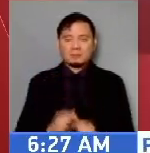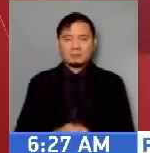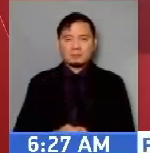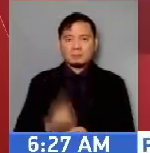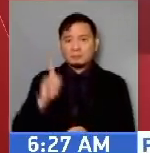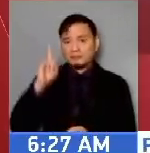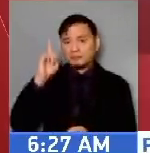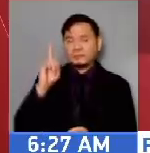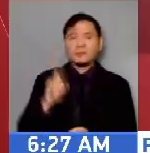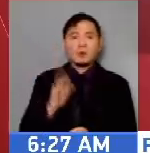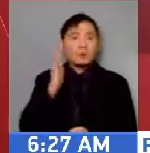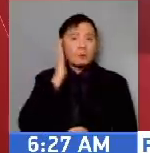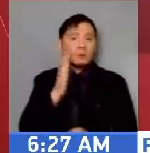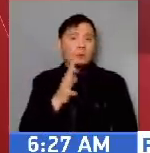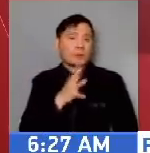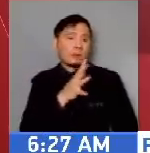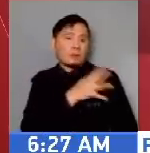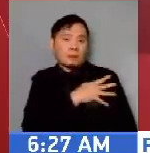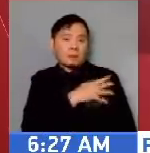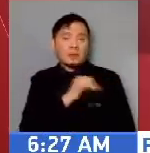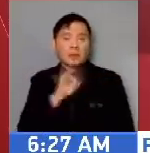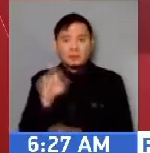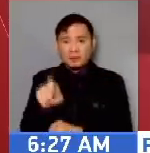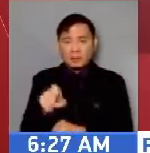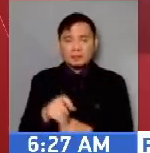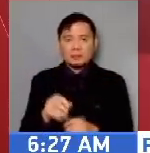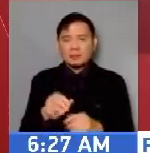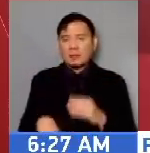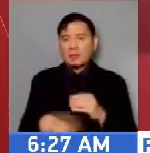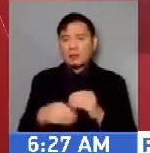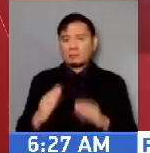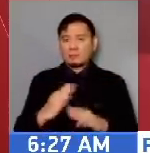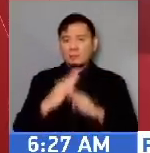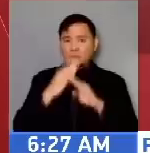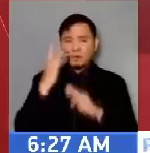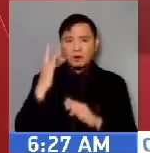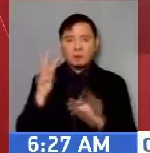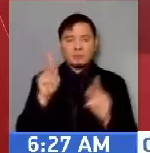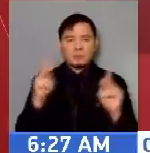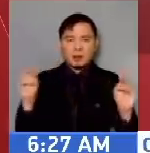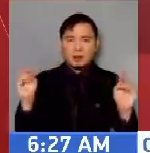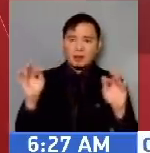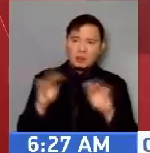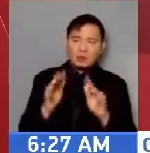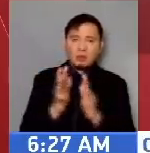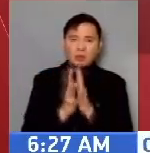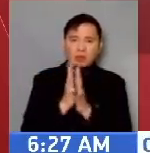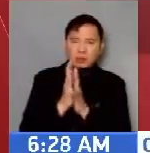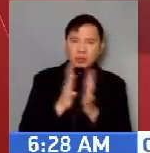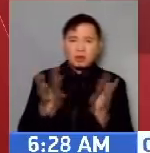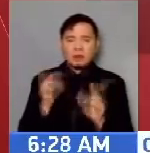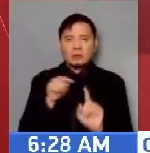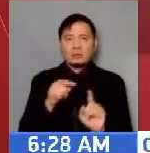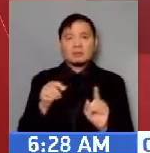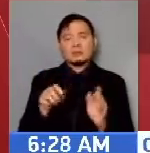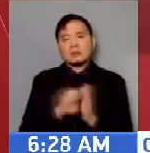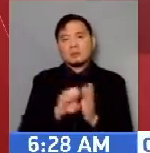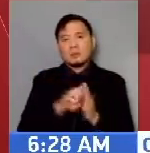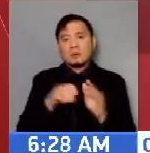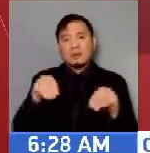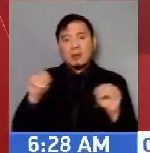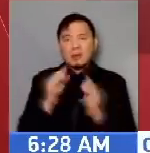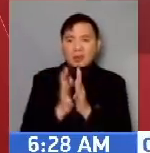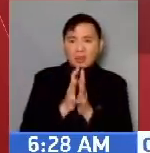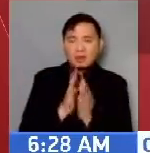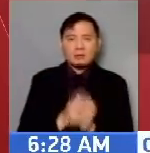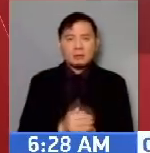kasi ito, lalo pa ngayon na dikit-dikit na mga tao sa iba't ibang lugar gaya ng palengke. Libre naman ang bakuna kaya why not?